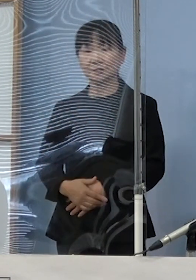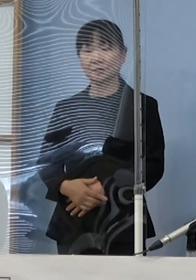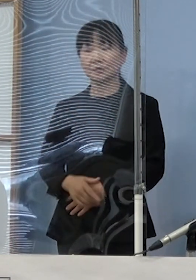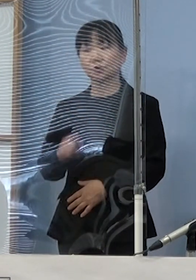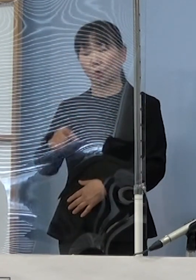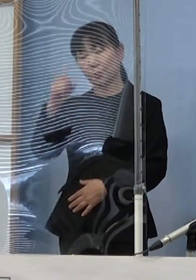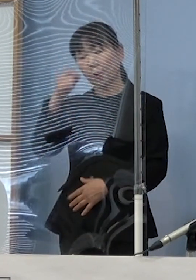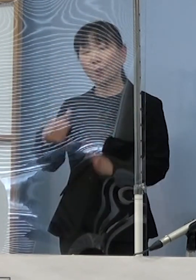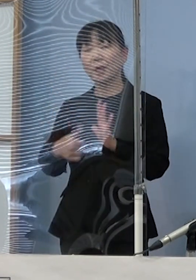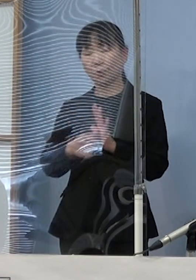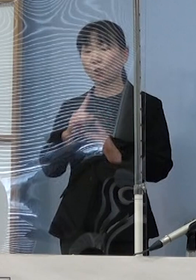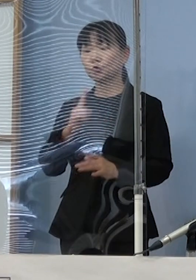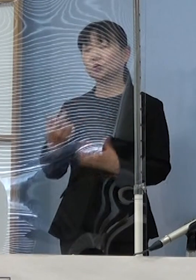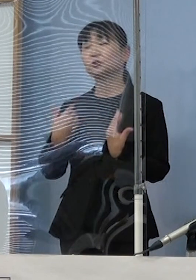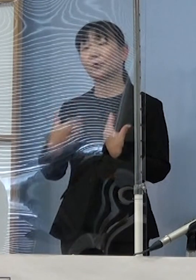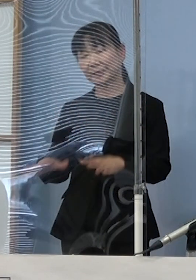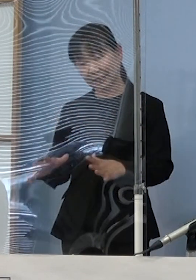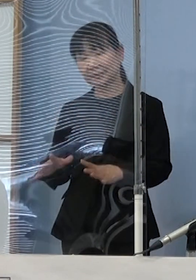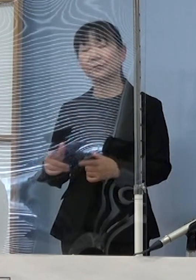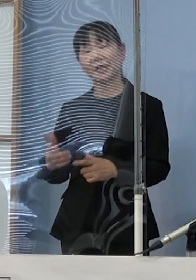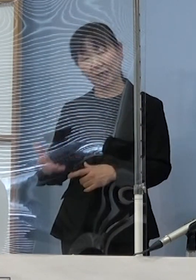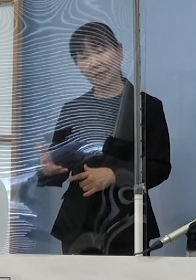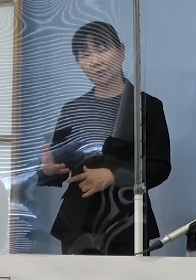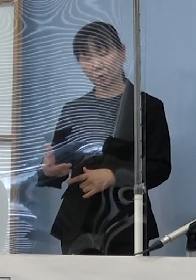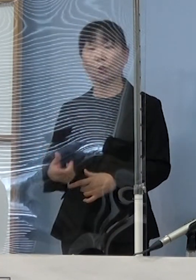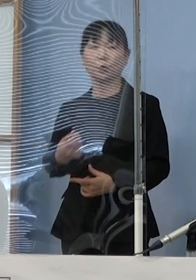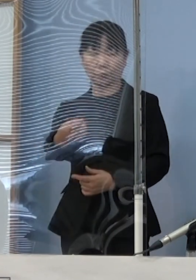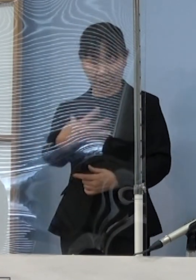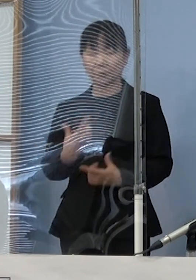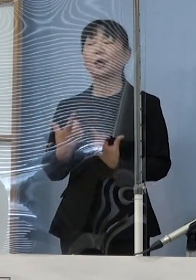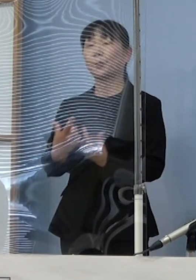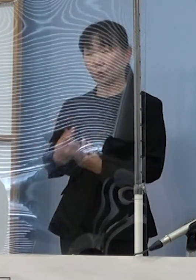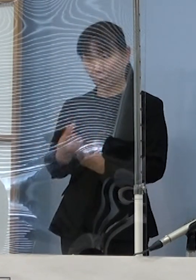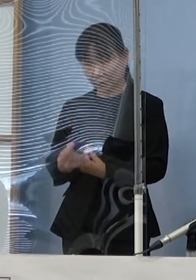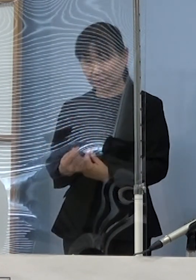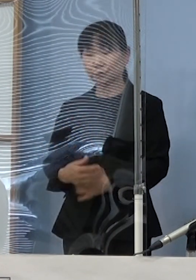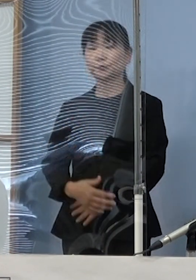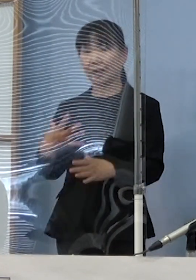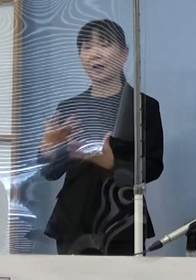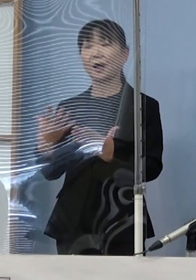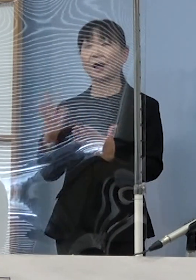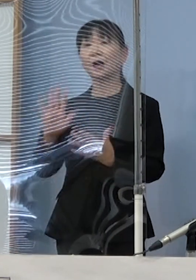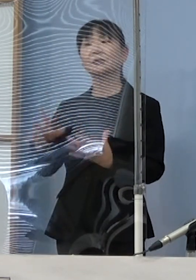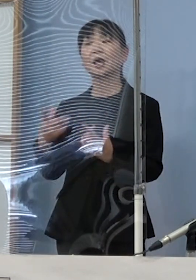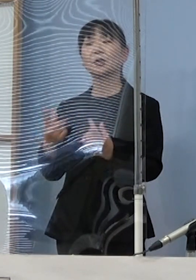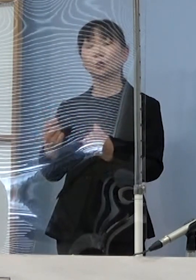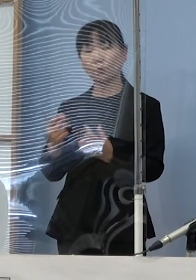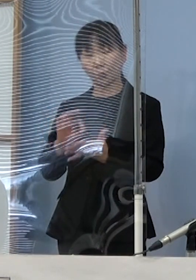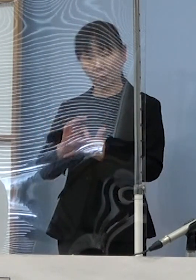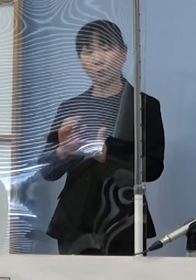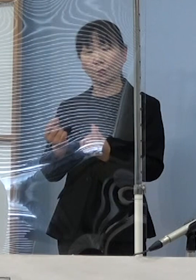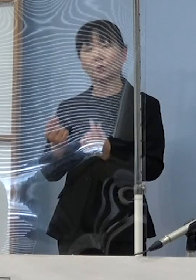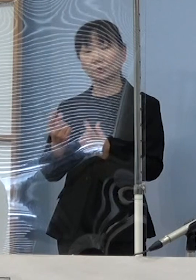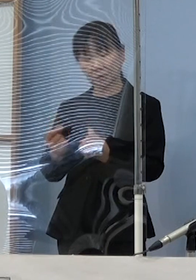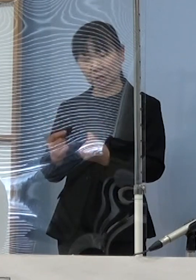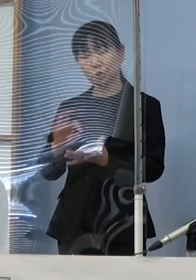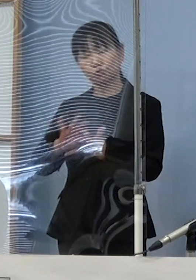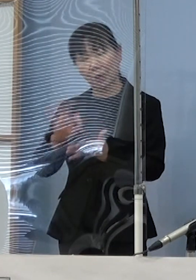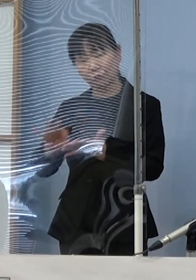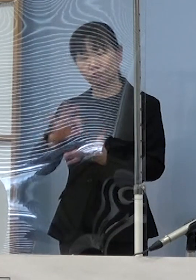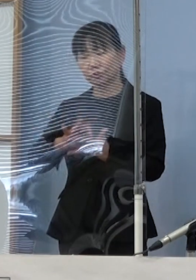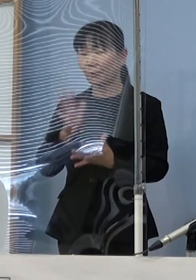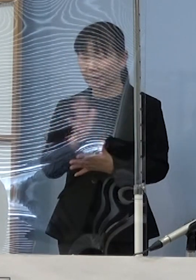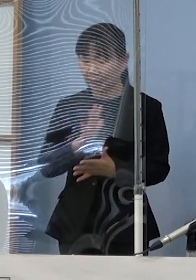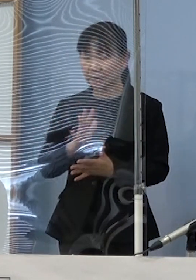ですね言う必要はないんではないということは思うんですね。それを使う使わない、こうした